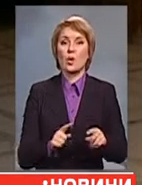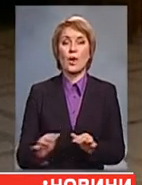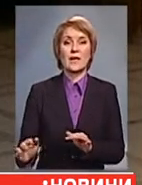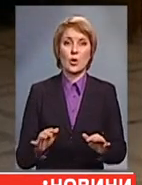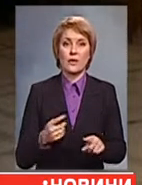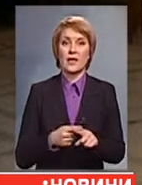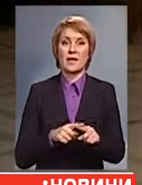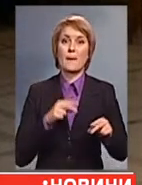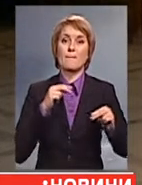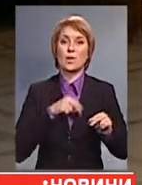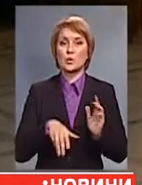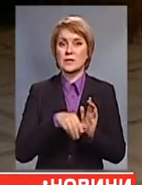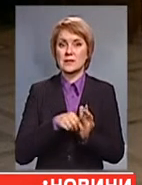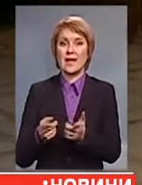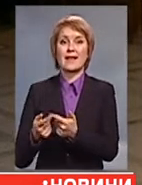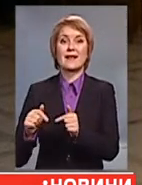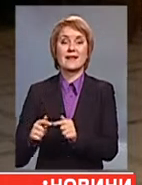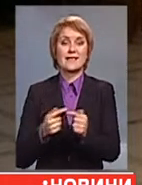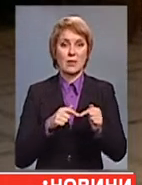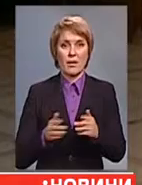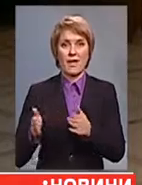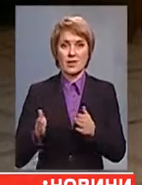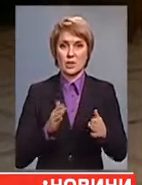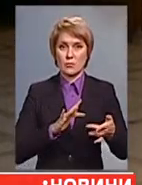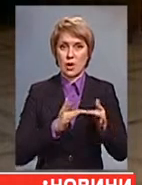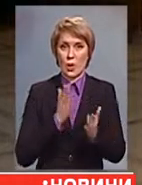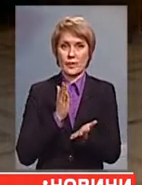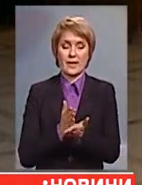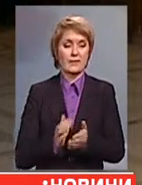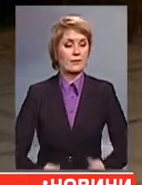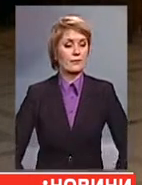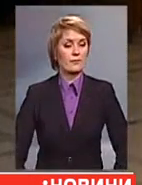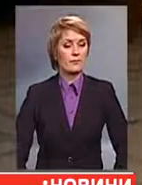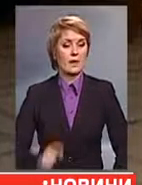дільницями в режимі онлайн. Поки що це вся інформація на цей час.